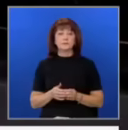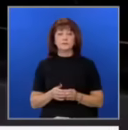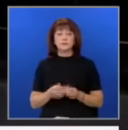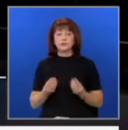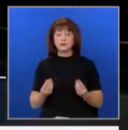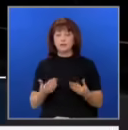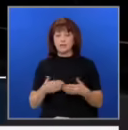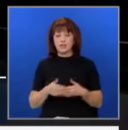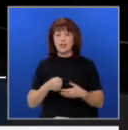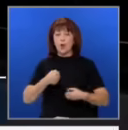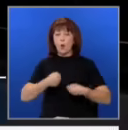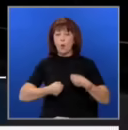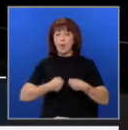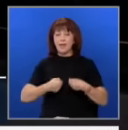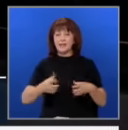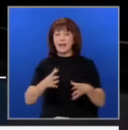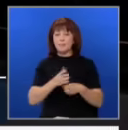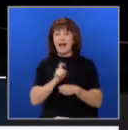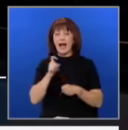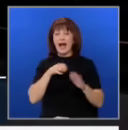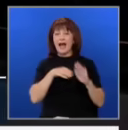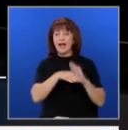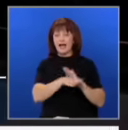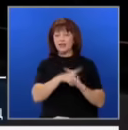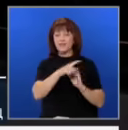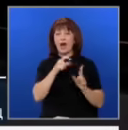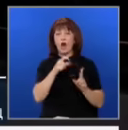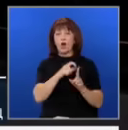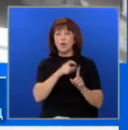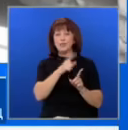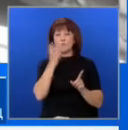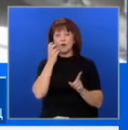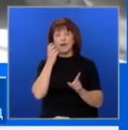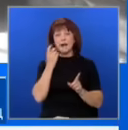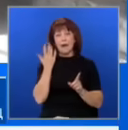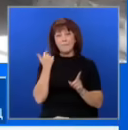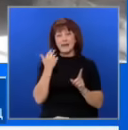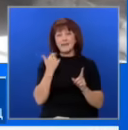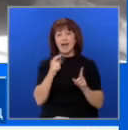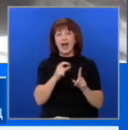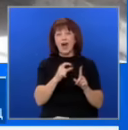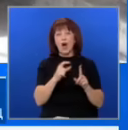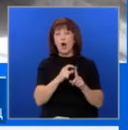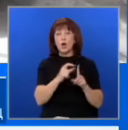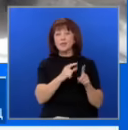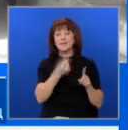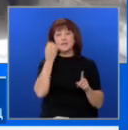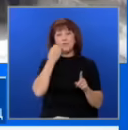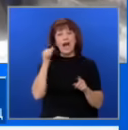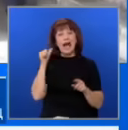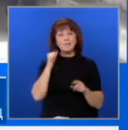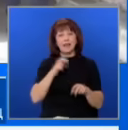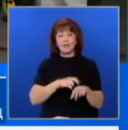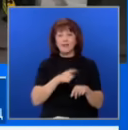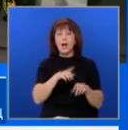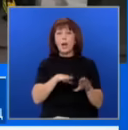Добър вечер. Автомобилът, намерен в гараж в лятната резиденция Росенец, ползвана доскоро от Ахмет Доган, в момента е на паркинг